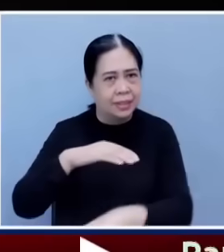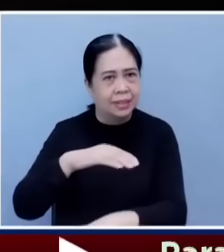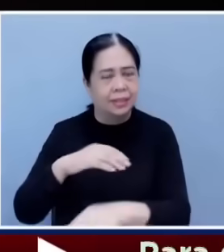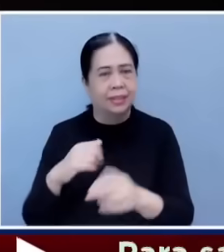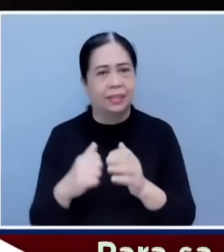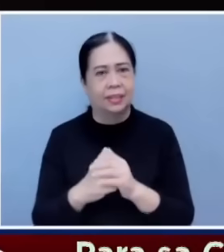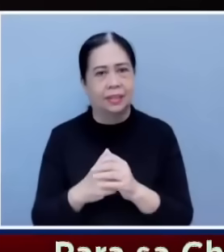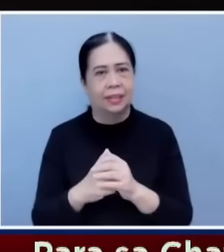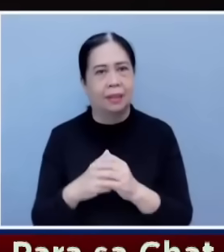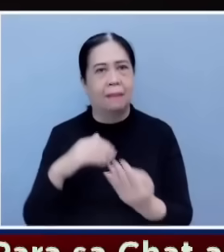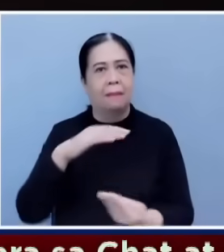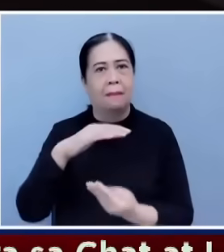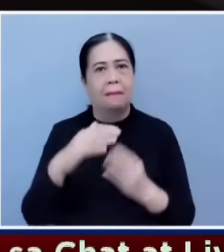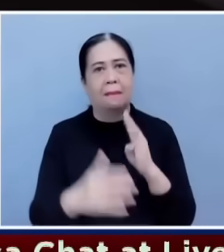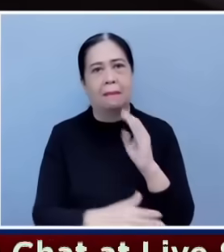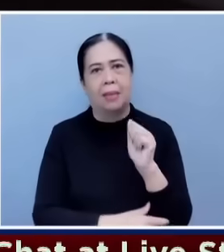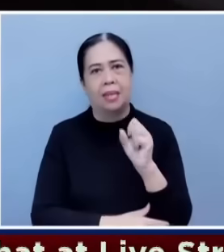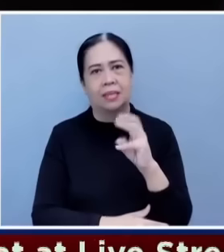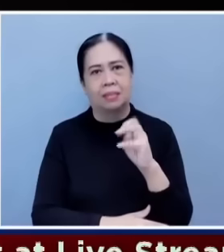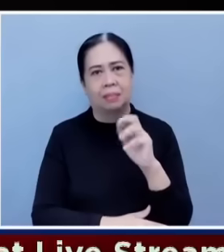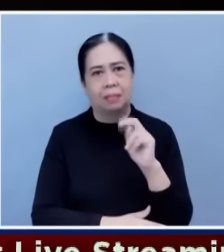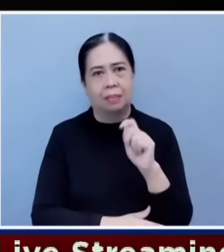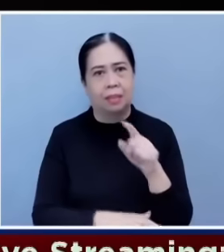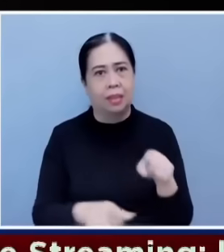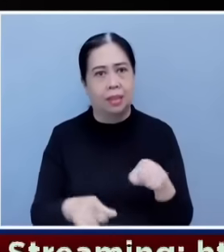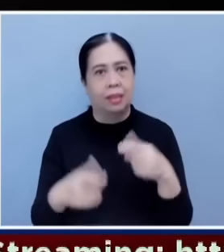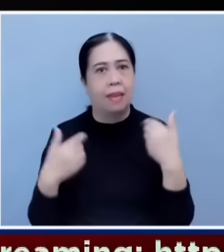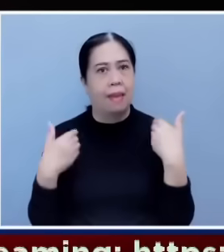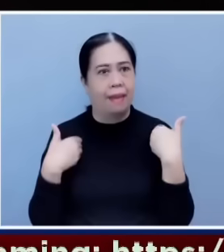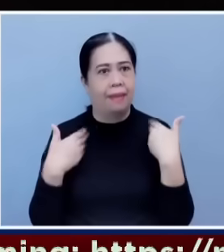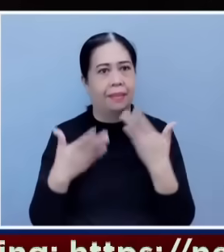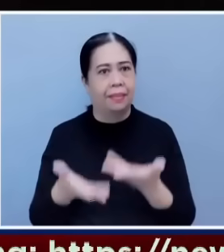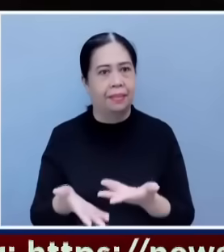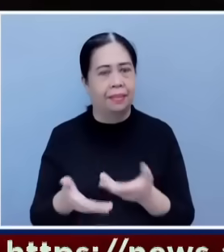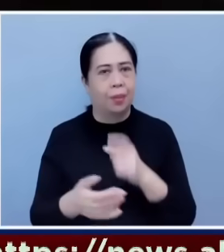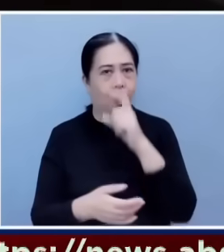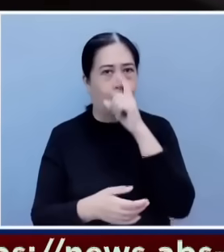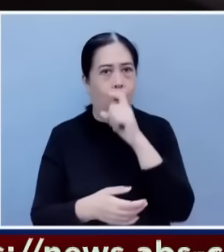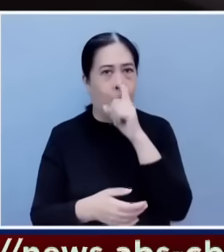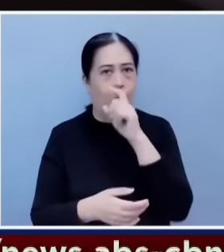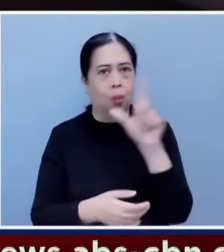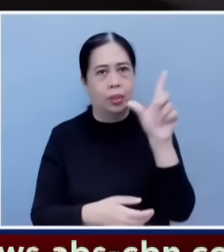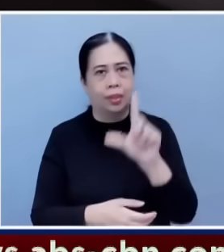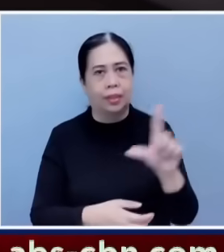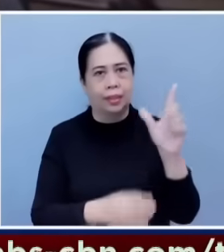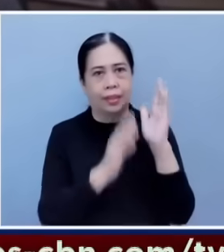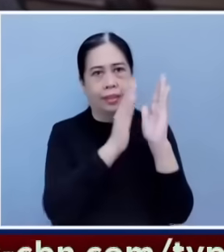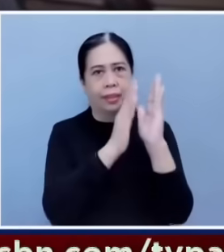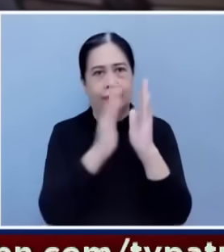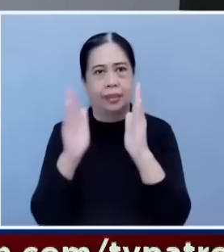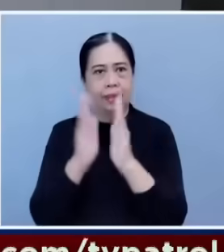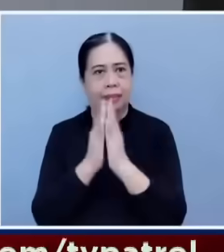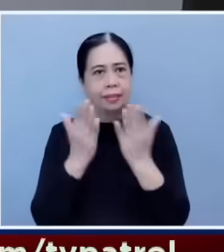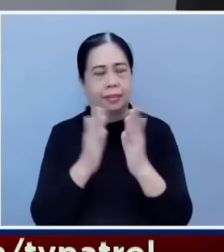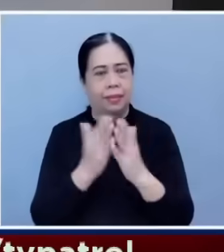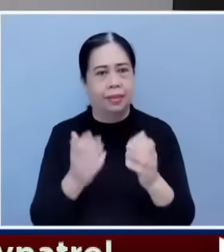basement ng bahay kung saan naroroon ang lumang library nakatalikod ako,